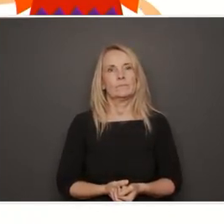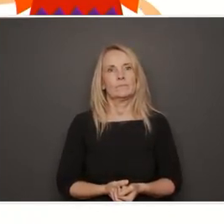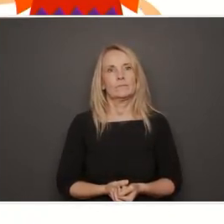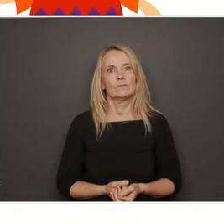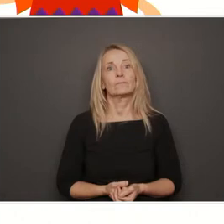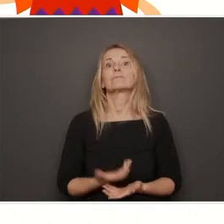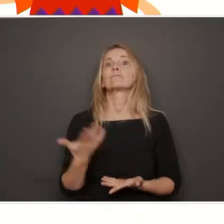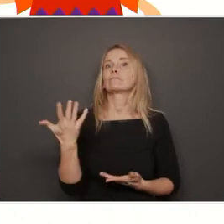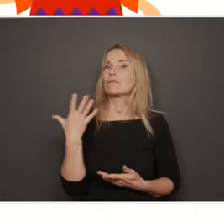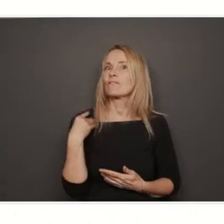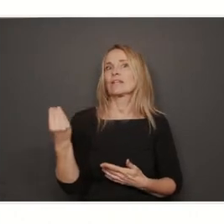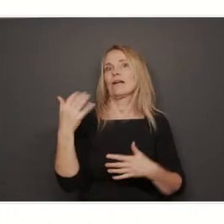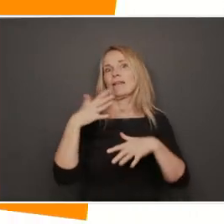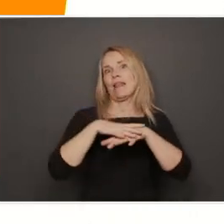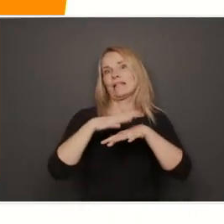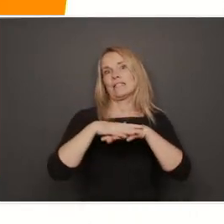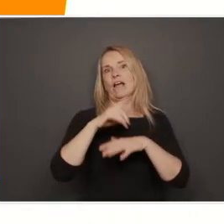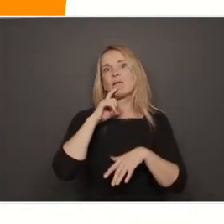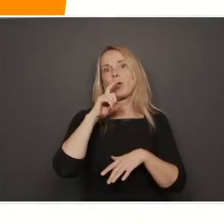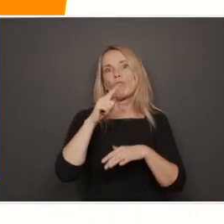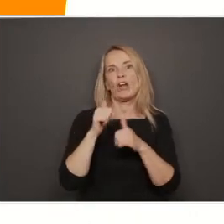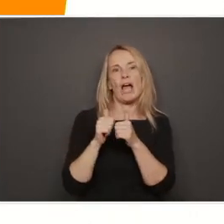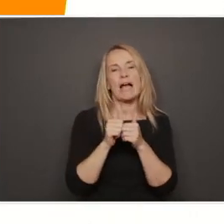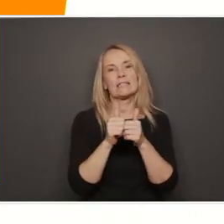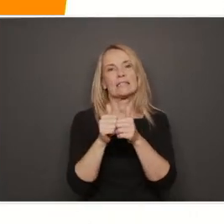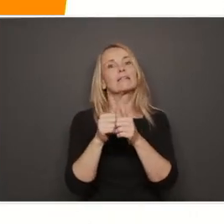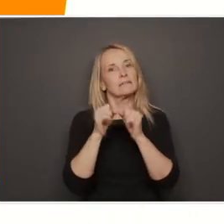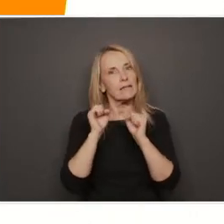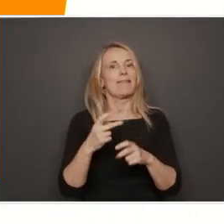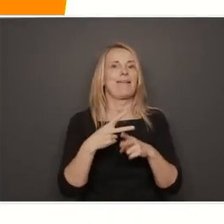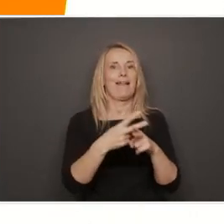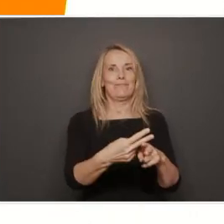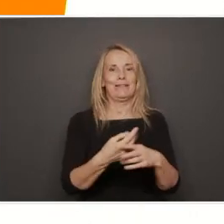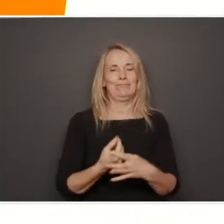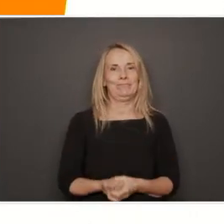Und wieder kann das Netzwerk beruflicher Assistenz helfen.